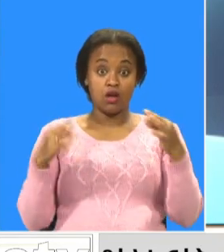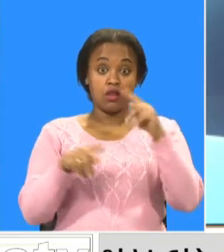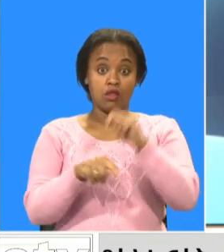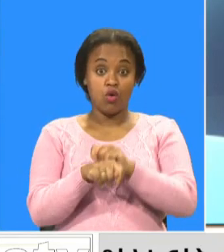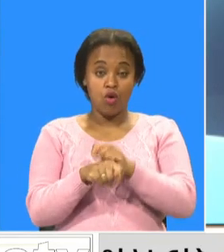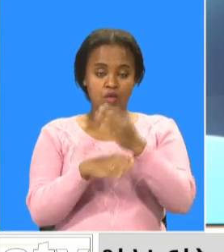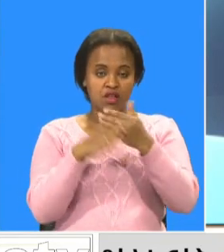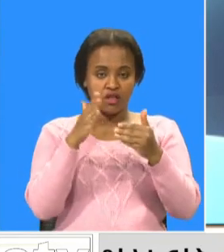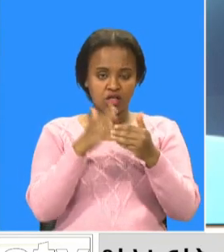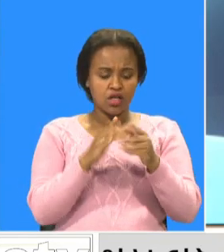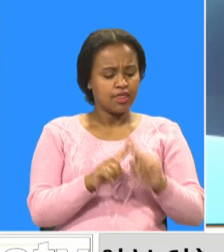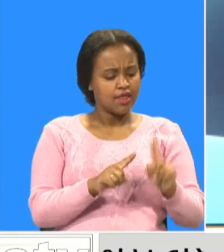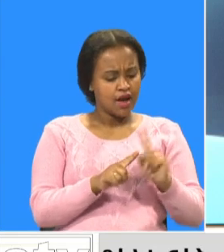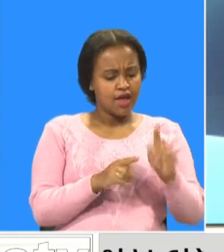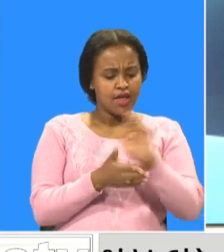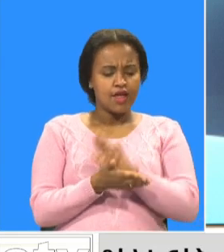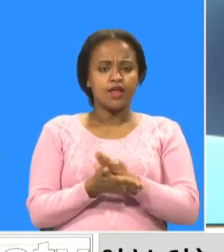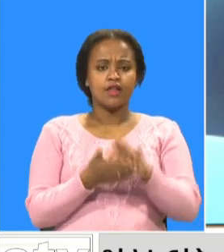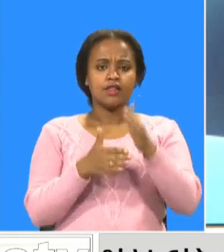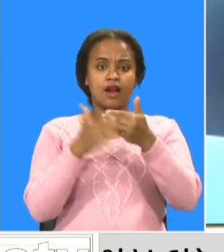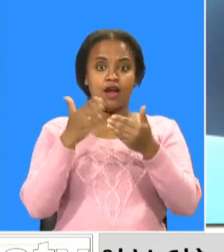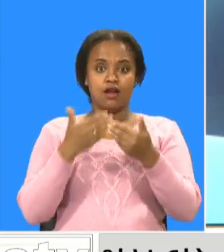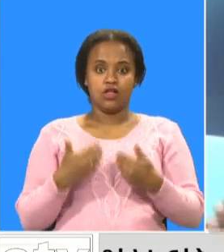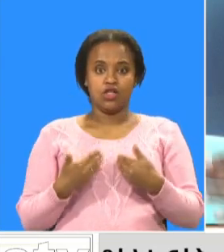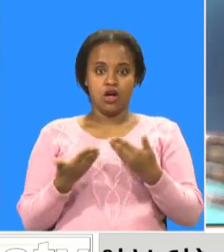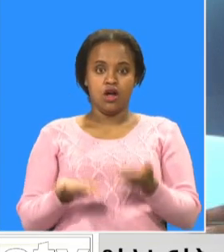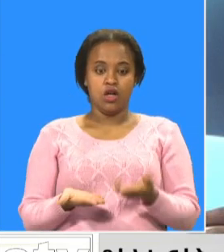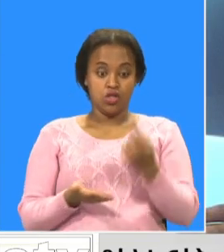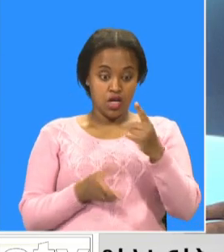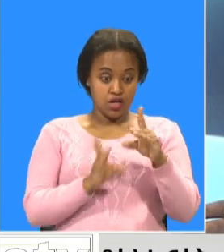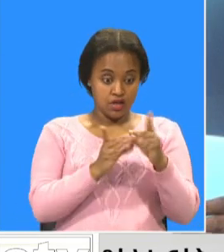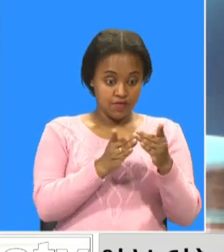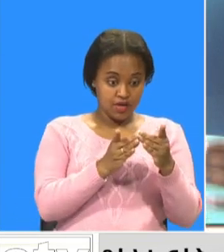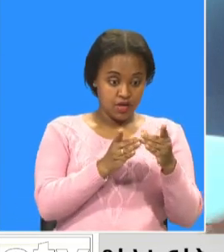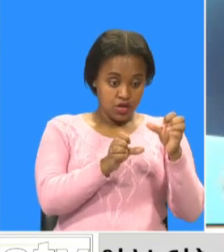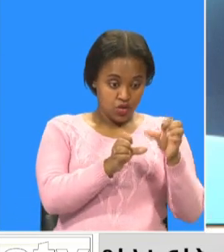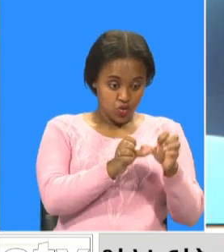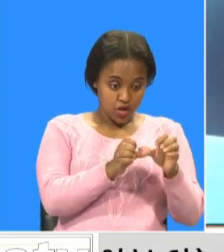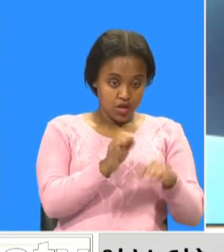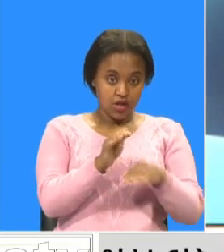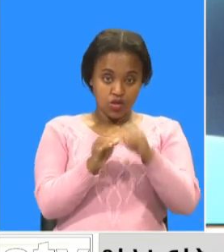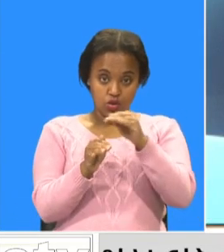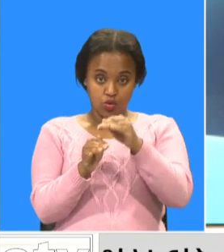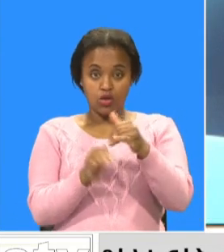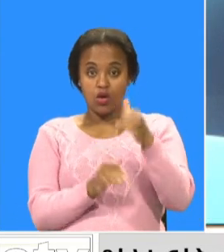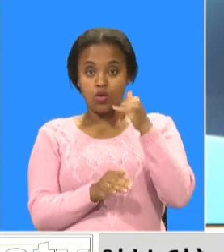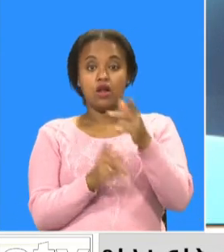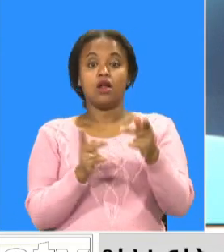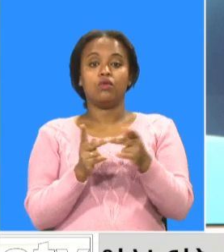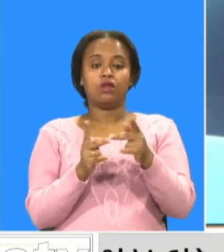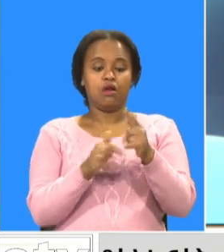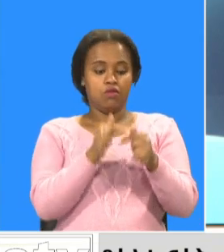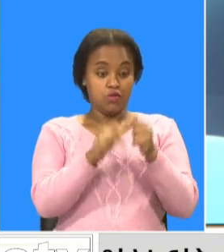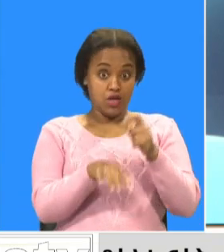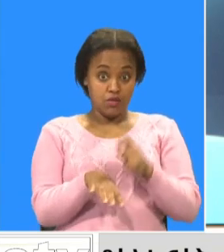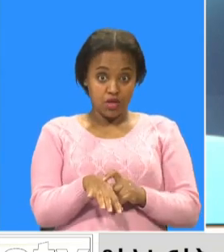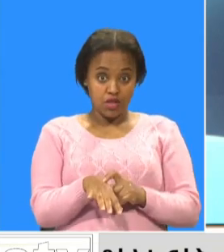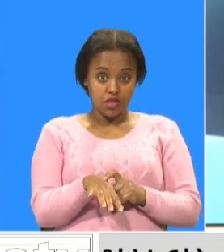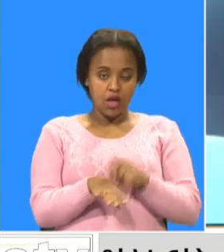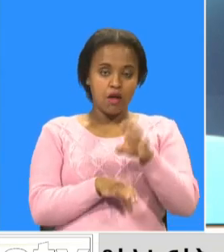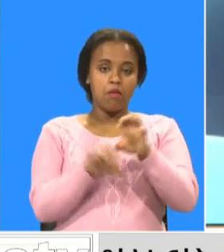ክፍሎች የተለያየ የንጽህና ደረጃ አላቸው። አንድ ክፍል ቆይተህ ስትወጣ ወደ ሌላ ቦታ በሚተደበት ጊዜ ማራግ